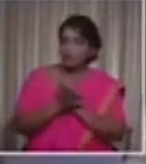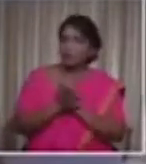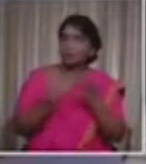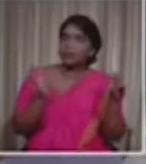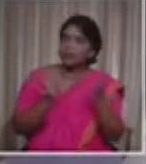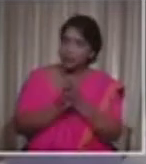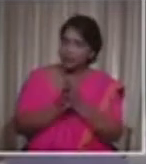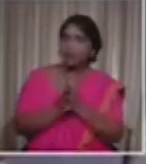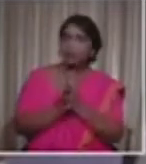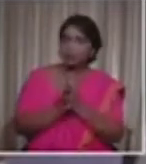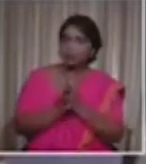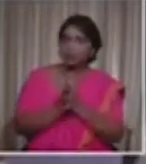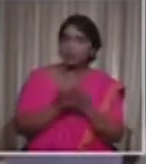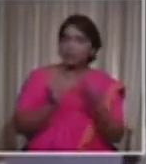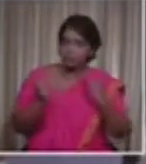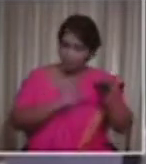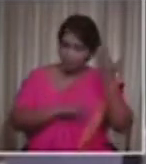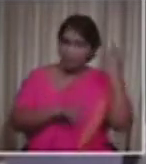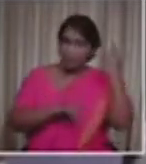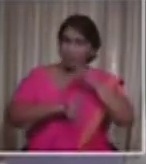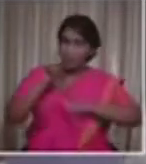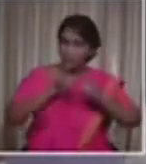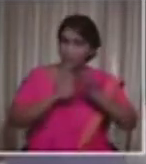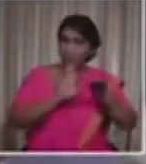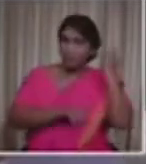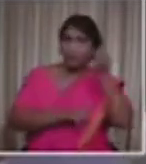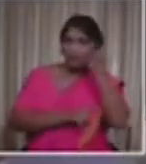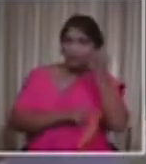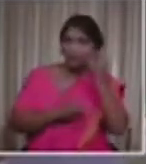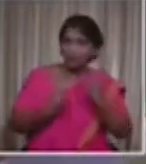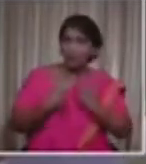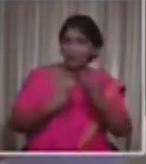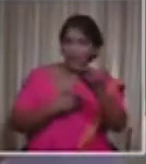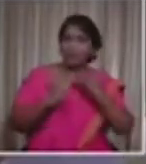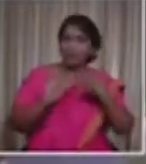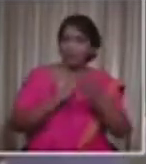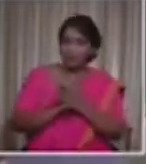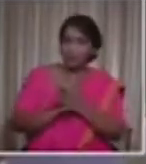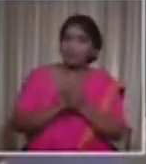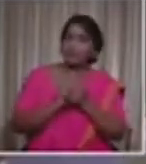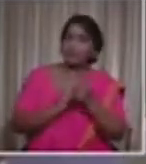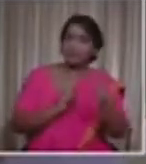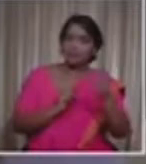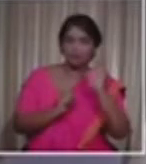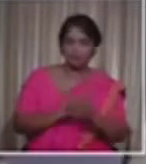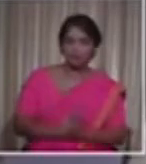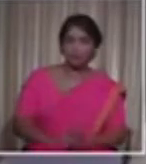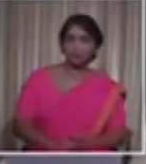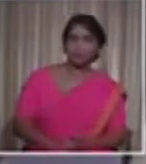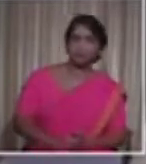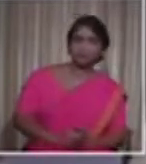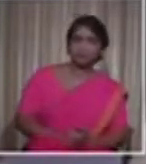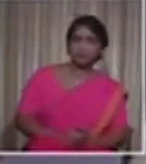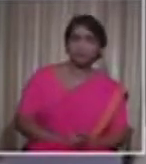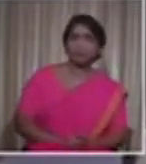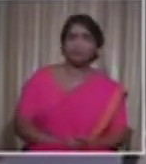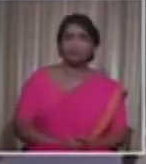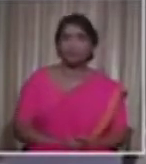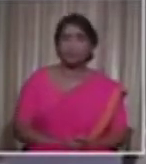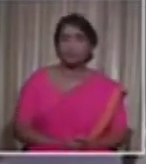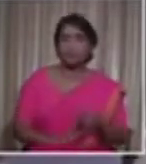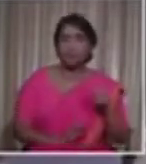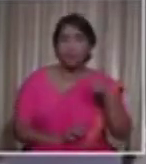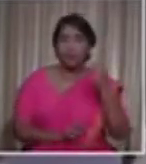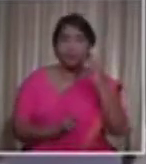එකතු වෙලා මතකනේ අපිනේ වාඩි වෙලා මේ ගැන හුඟක් කරුණු හොයාගත්තේ. ඒක අරගෙන වැඩ කටයුතු කරන්න. ඊළඟට මේ අලුත්